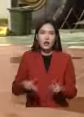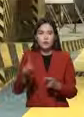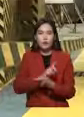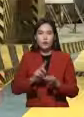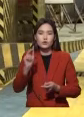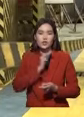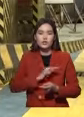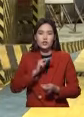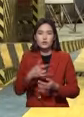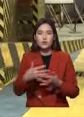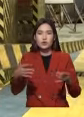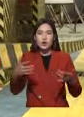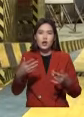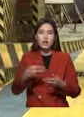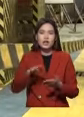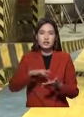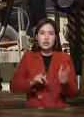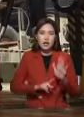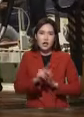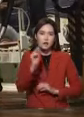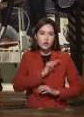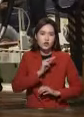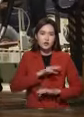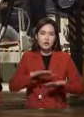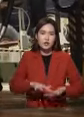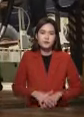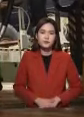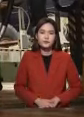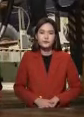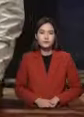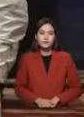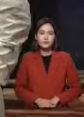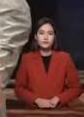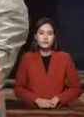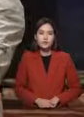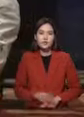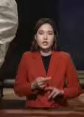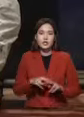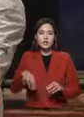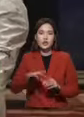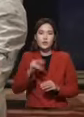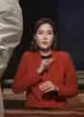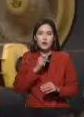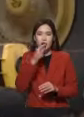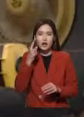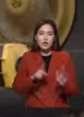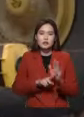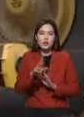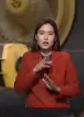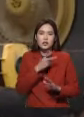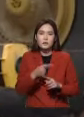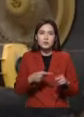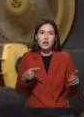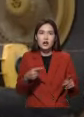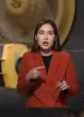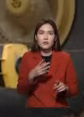үшін қызмет көрсету орталығы іске қосылды. Ерекшелігі ол жаңағы біздің жаңағы адамдар шығар енді осы бүкілі бәрі үйреніп,